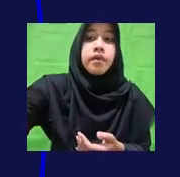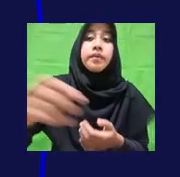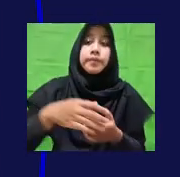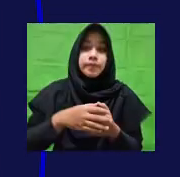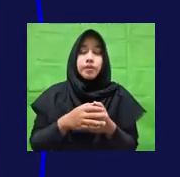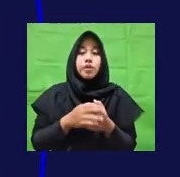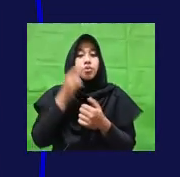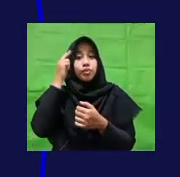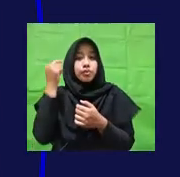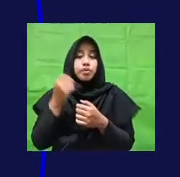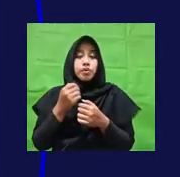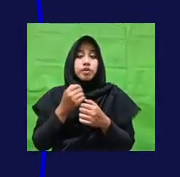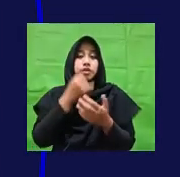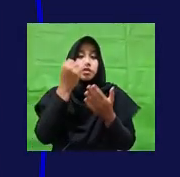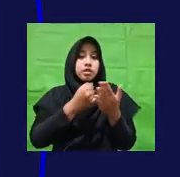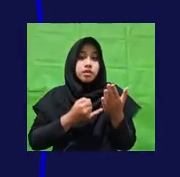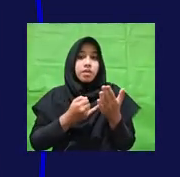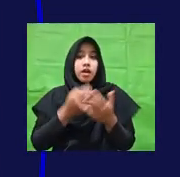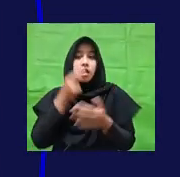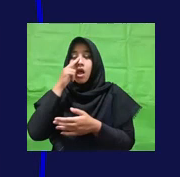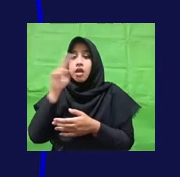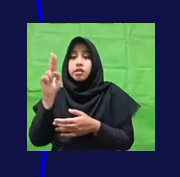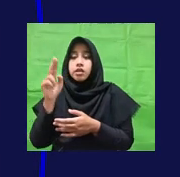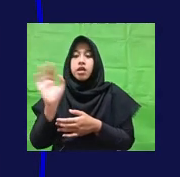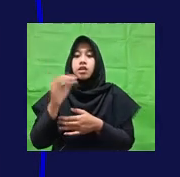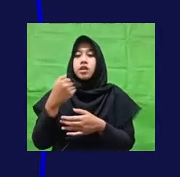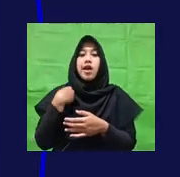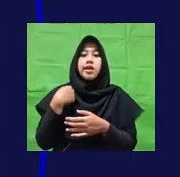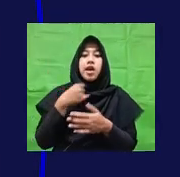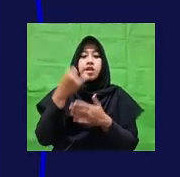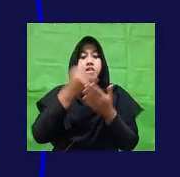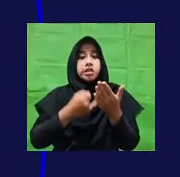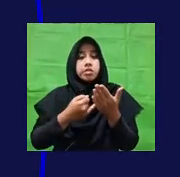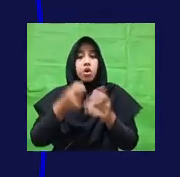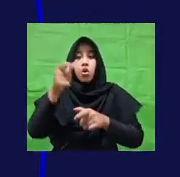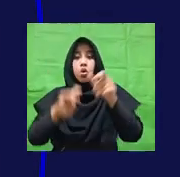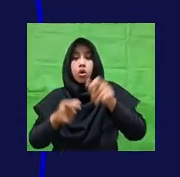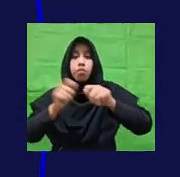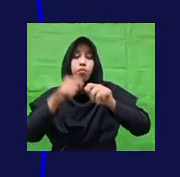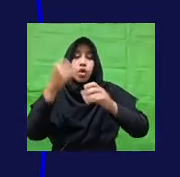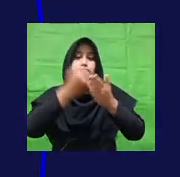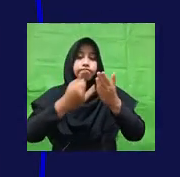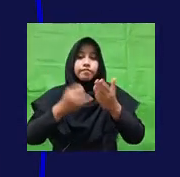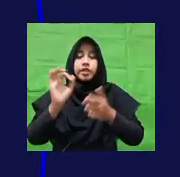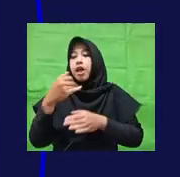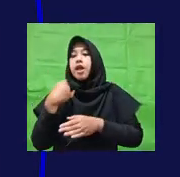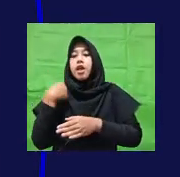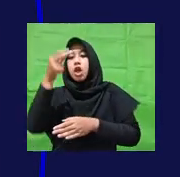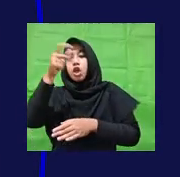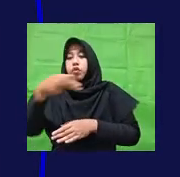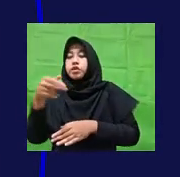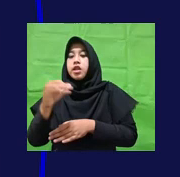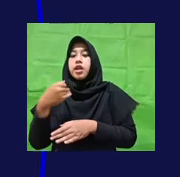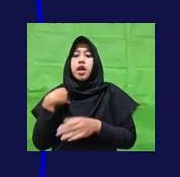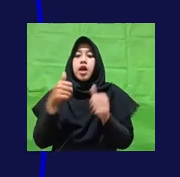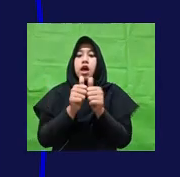diperuntukkan untuk seniman asing. Tidak ada seniman Indonesia yang berpartisipasi sebagai seniman, tetapi lebih pada sebagai asisten. Dan